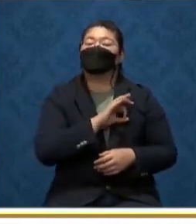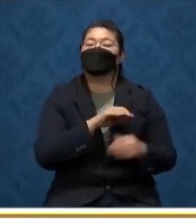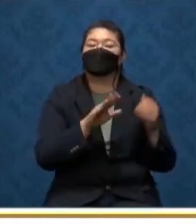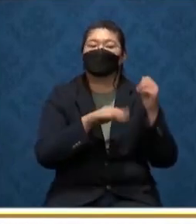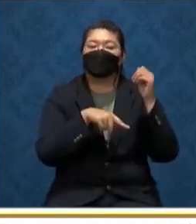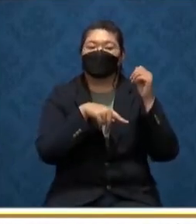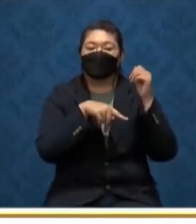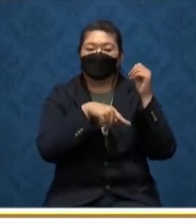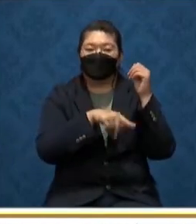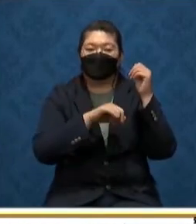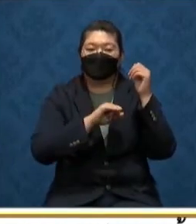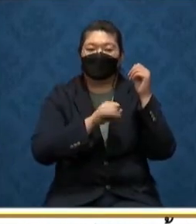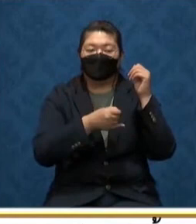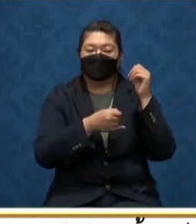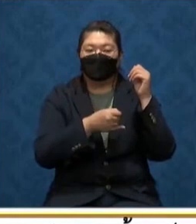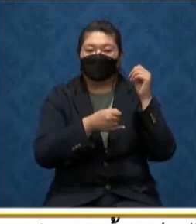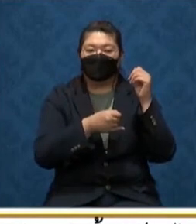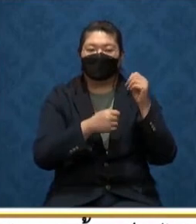รื project